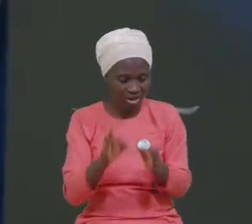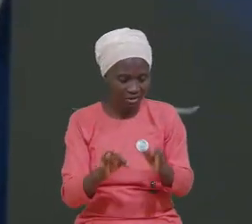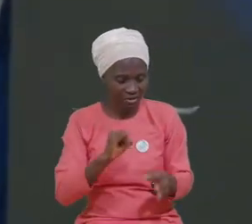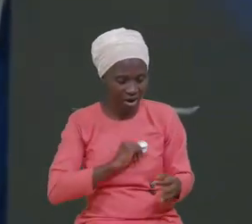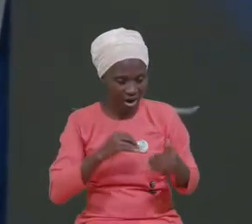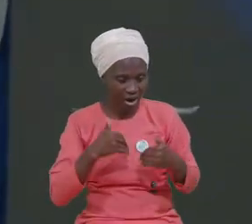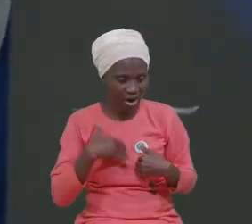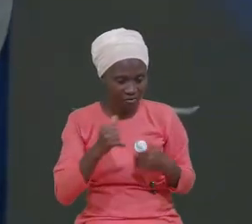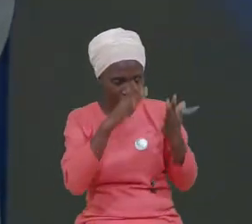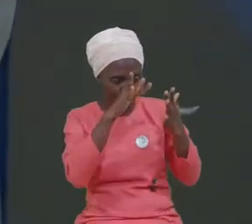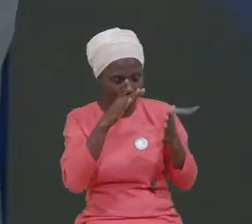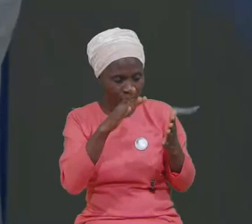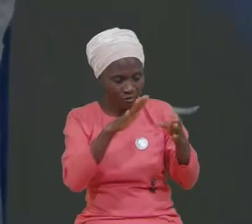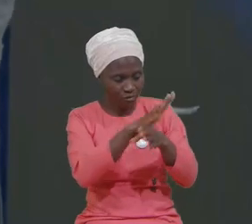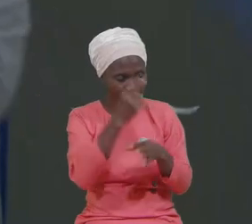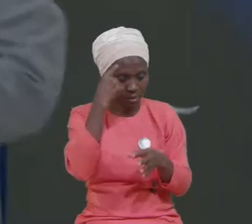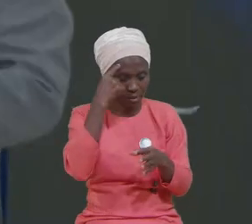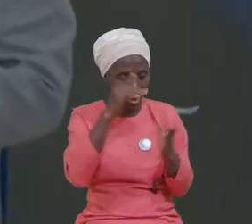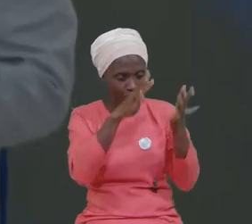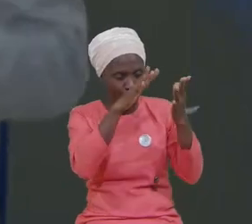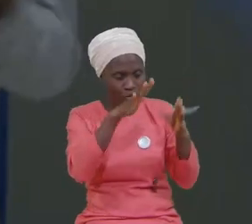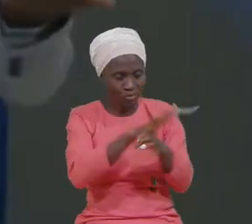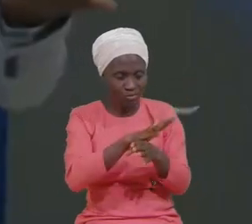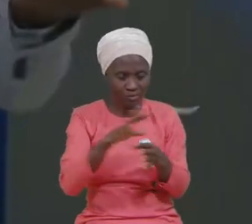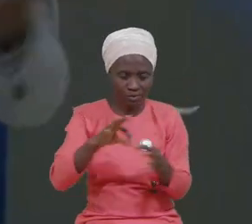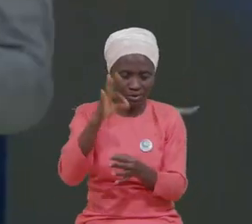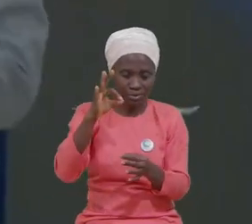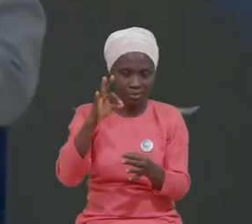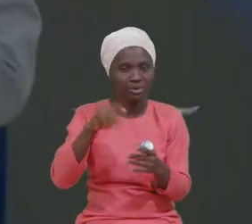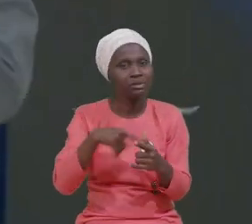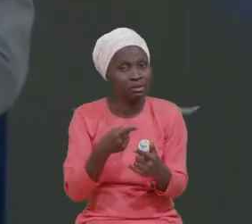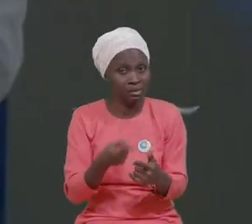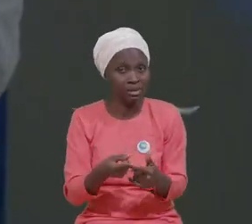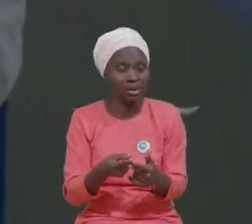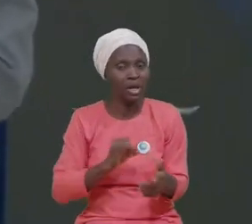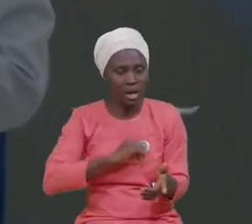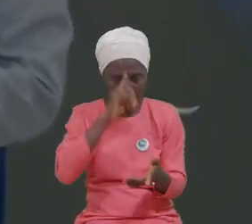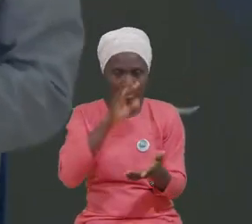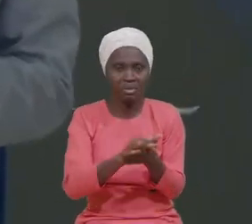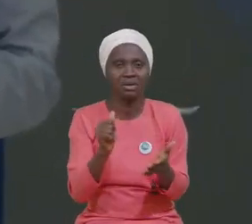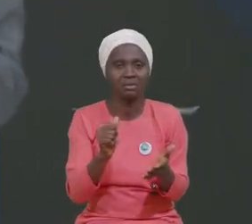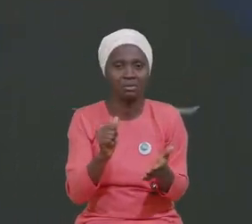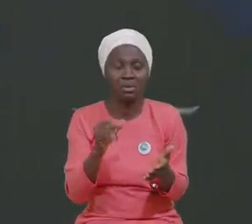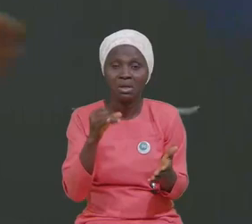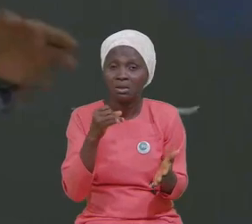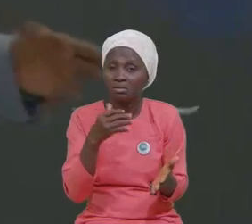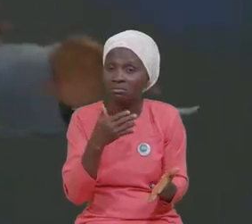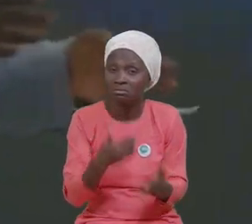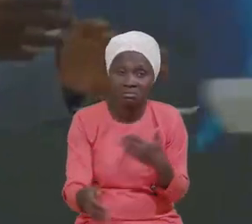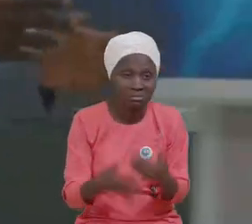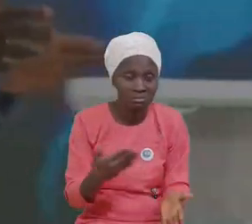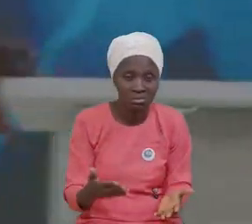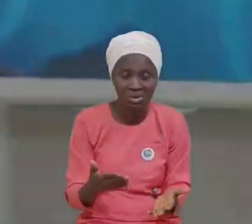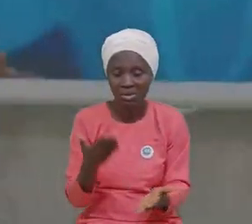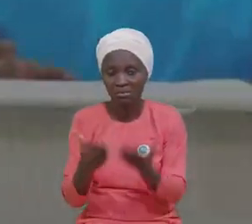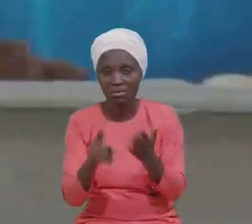d'apprentissage, si j'ai une pensée, une âme d'espoir, alors je ferai parmi deux.